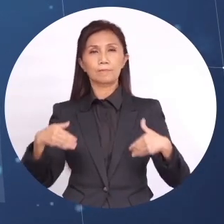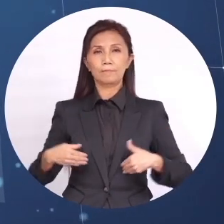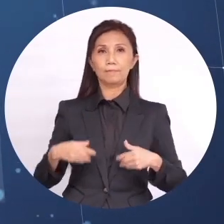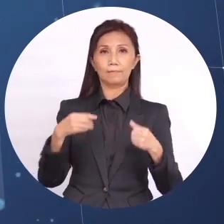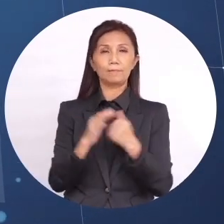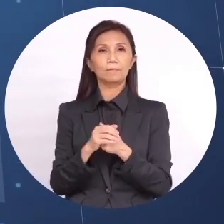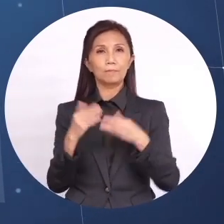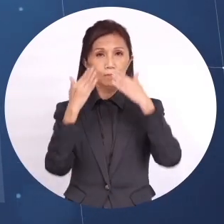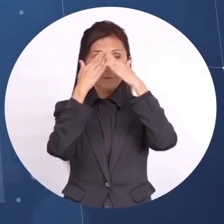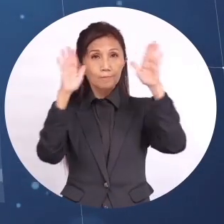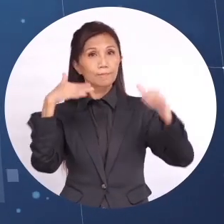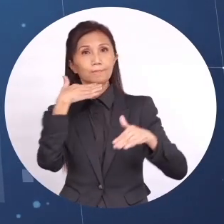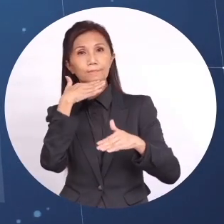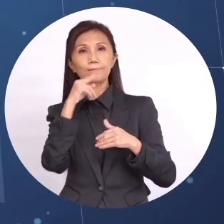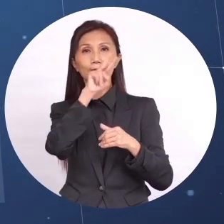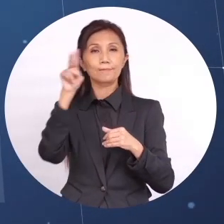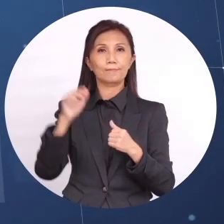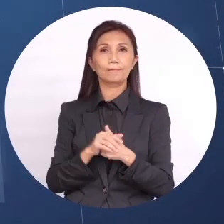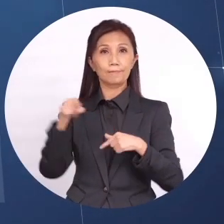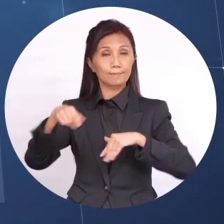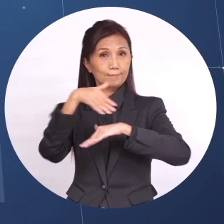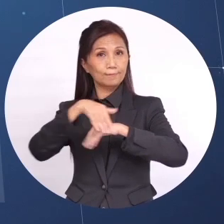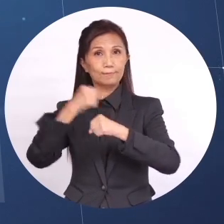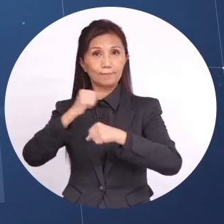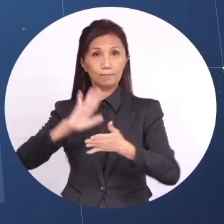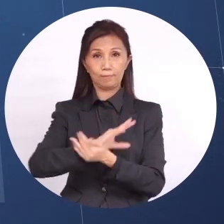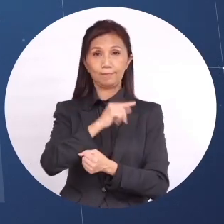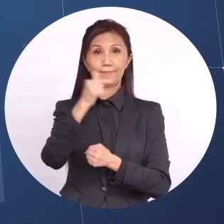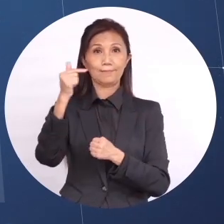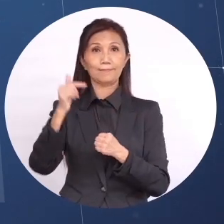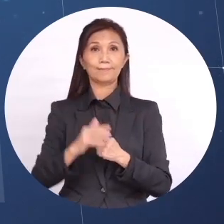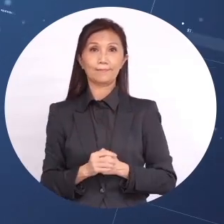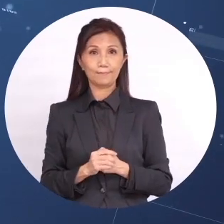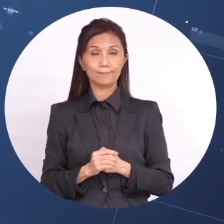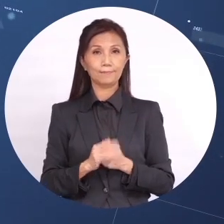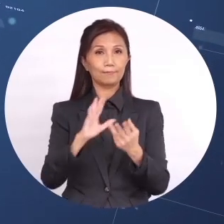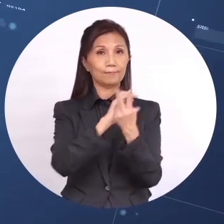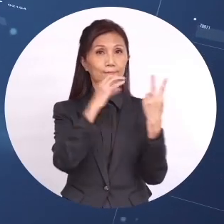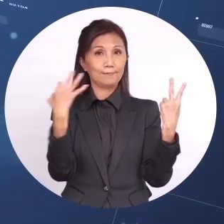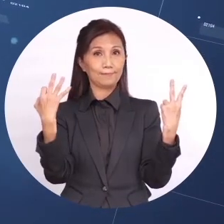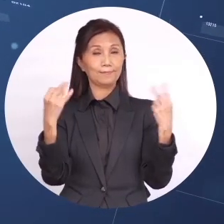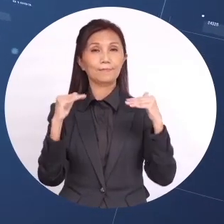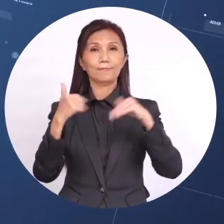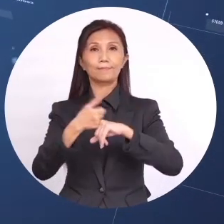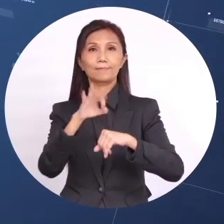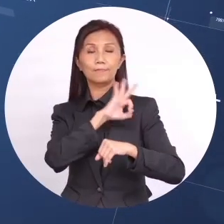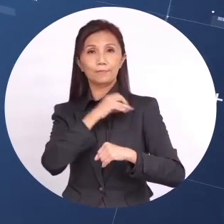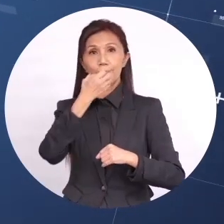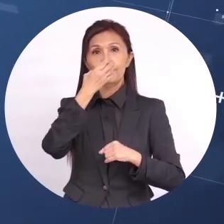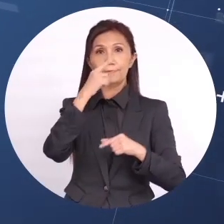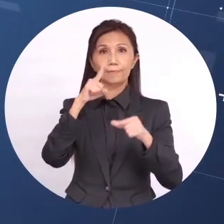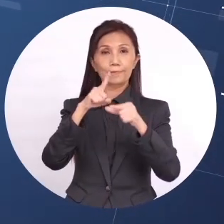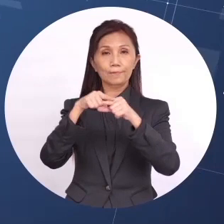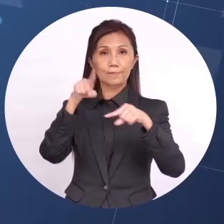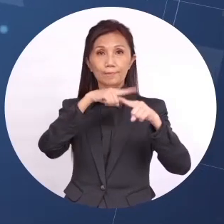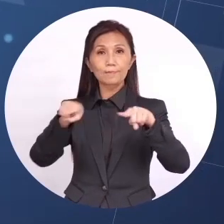念，扩阔青少年的视野，这个计划持续推行了超过10年。2003年平机会与香港中文